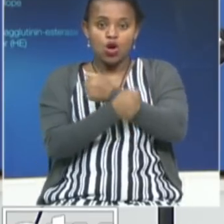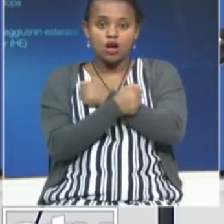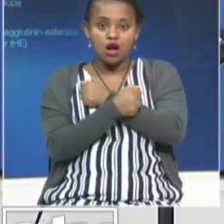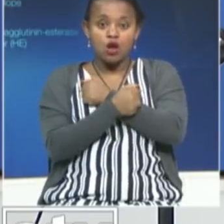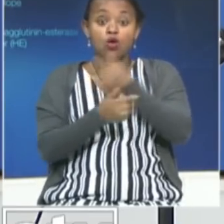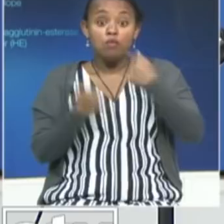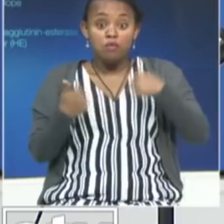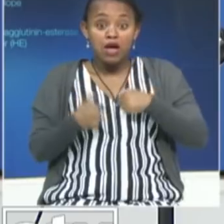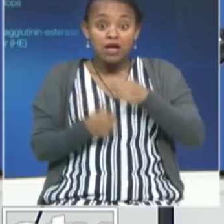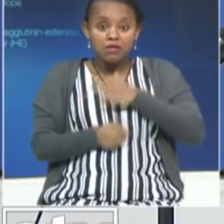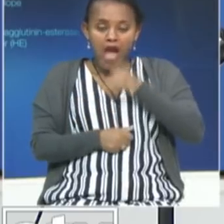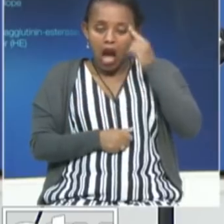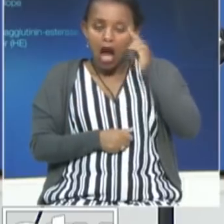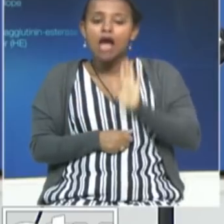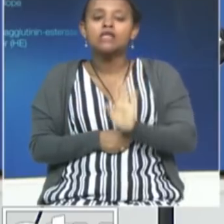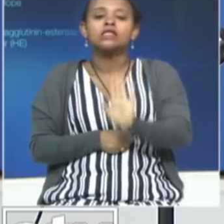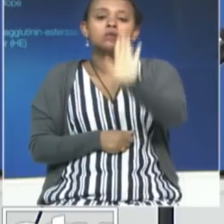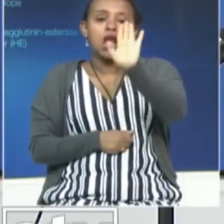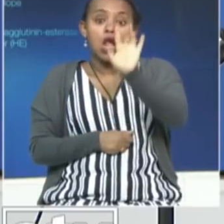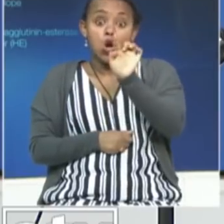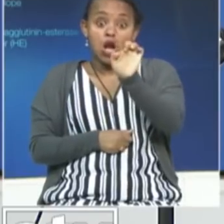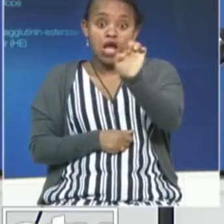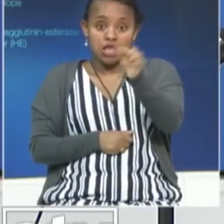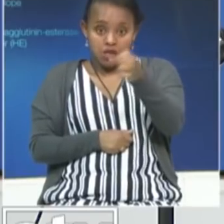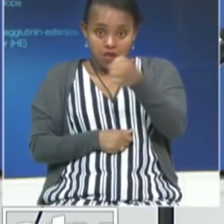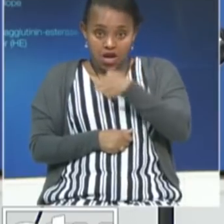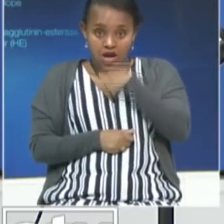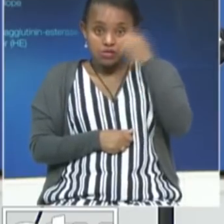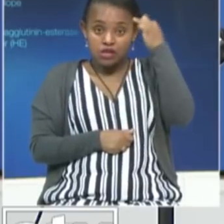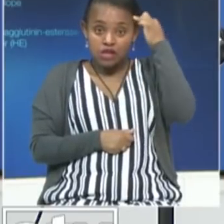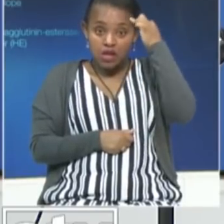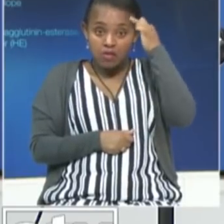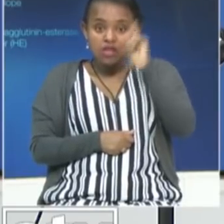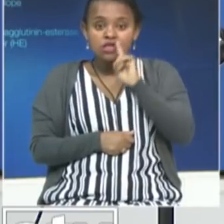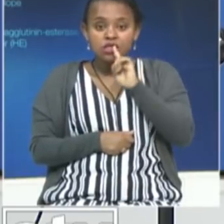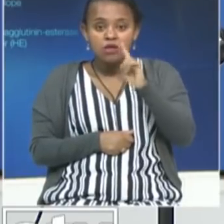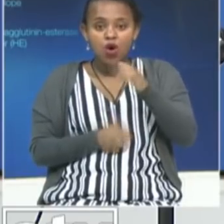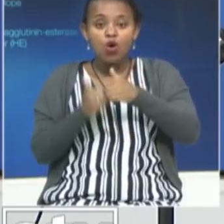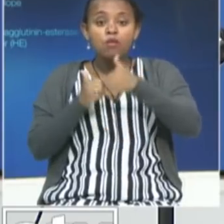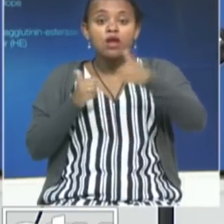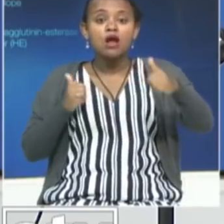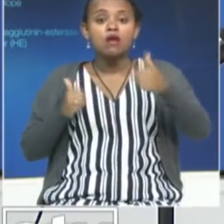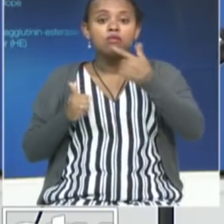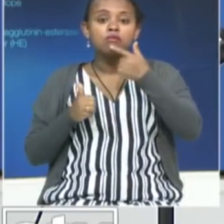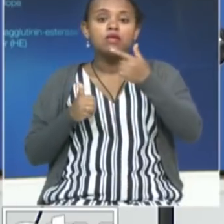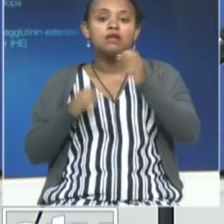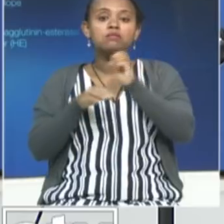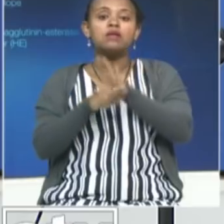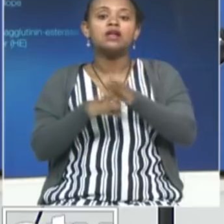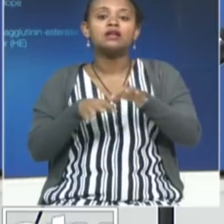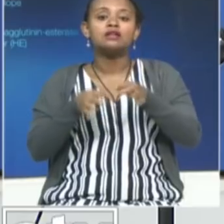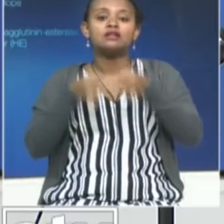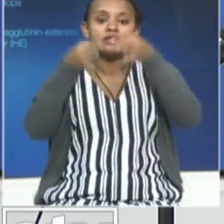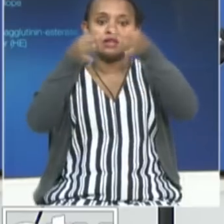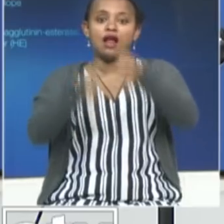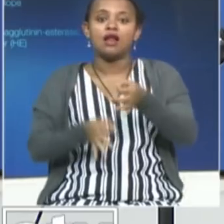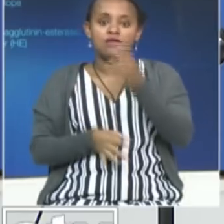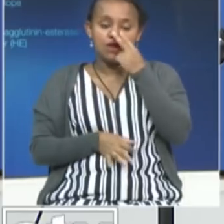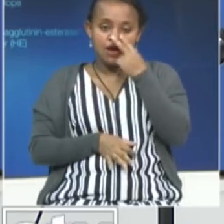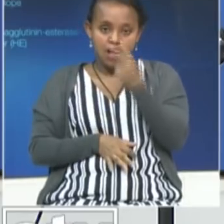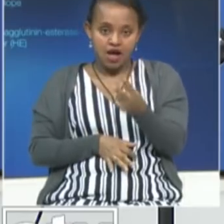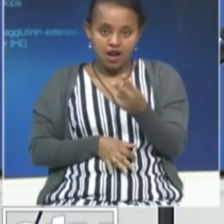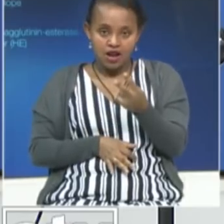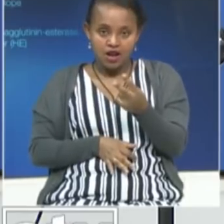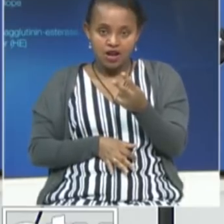አፈቅርሃለሁ፣ በልቤ አስብልሃለሁ፣ ለአንተም ለእኔም ስለማስብ ነው የምንደራራቀው የሚል መልእክት የሚያስተላልፉ ሰዎች እንሰማለን፣ እናያለን። መስመር